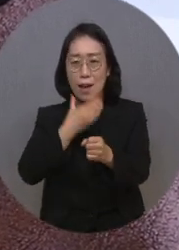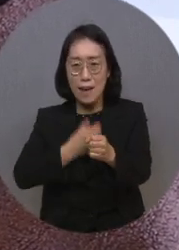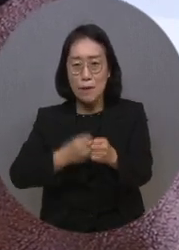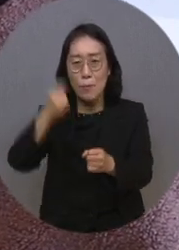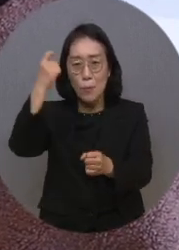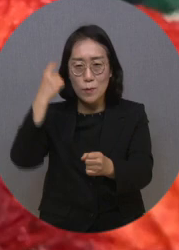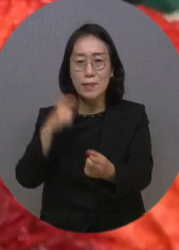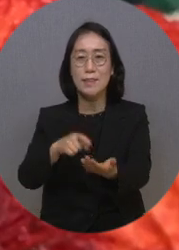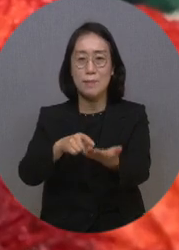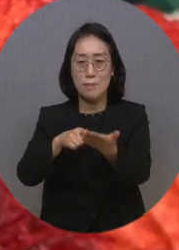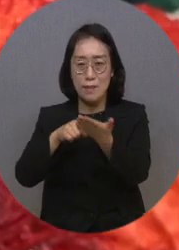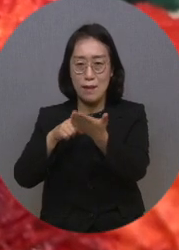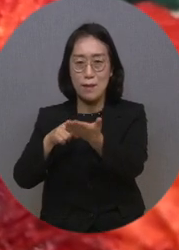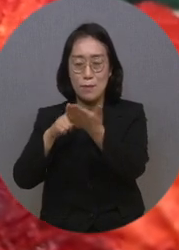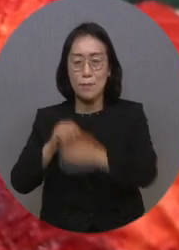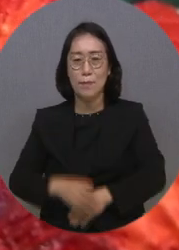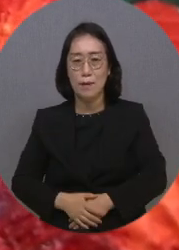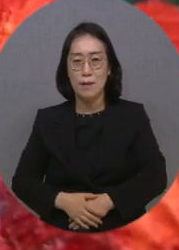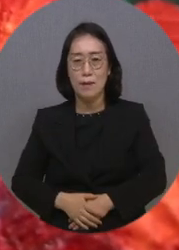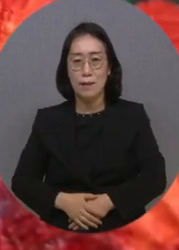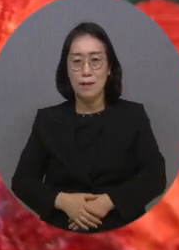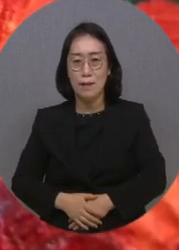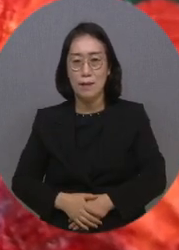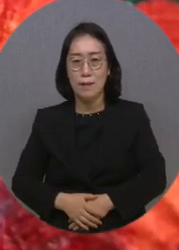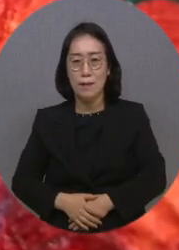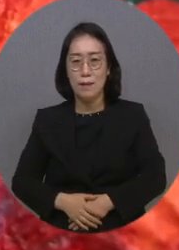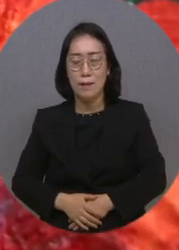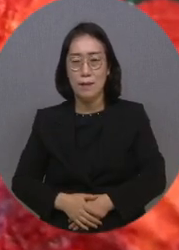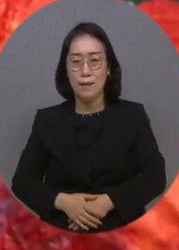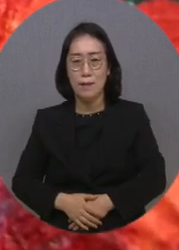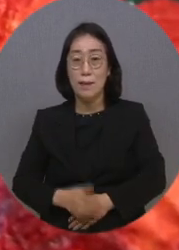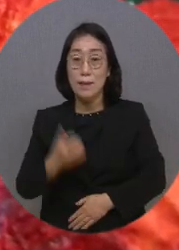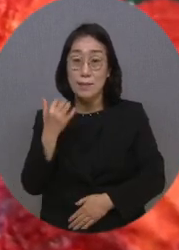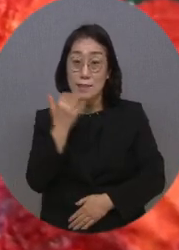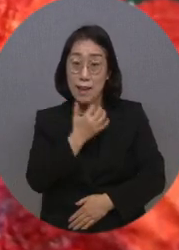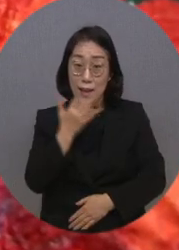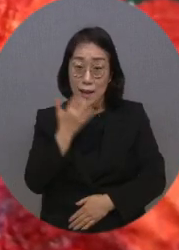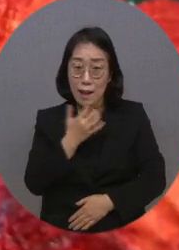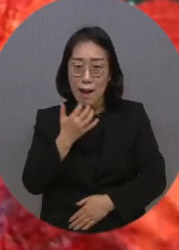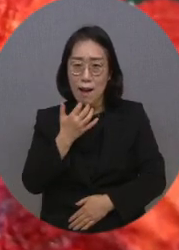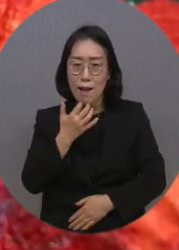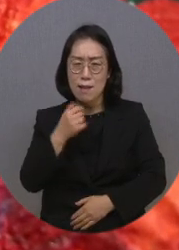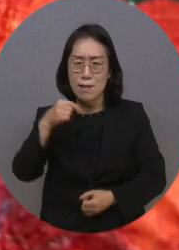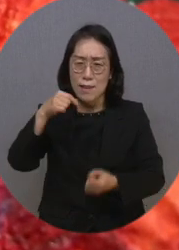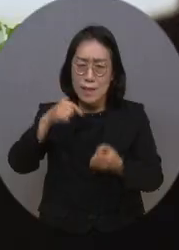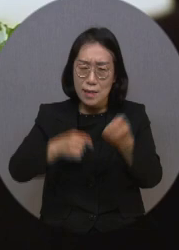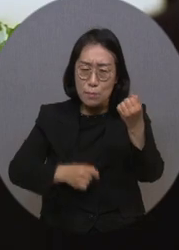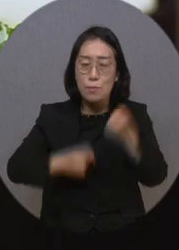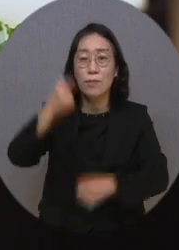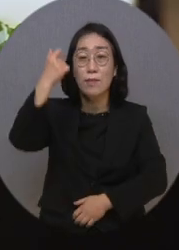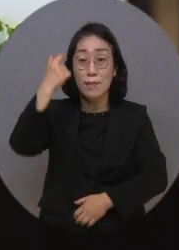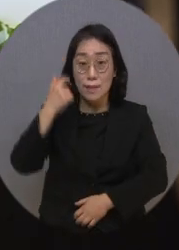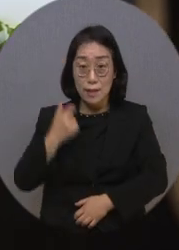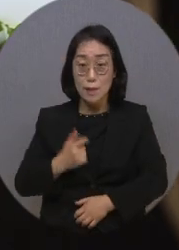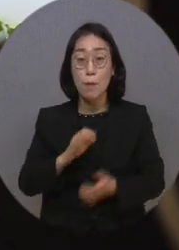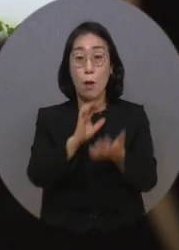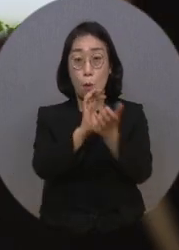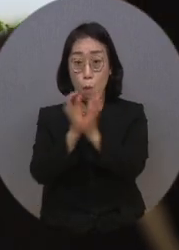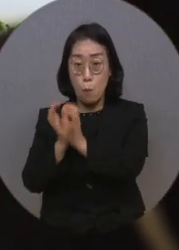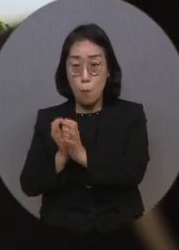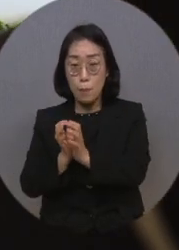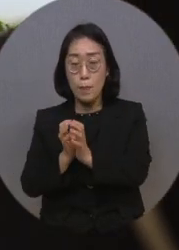새겼습니다 유화 물감으로 여러 겹치란 깊은 빛깔을 화폭에 담은 꽃은 작가의